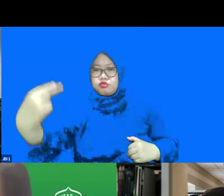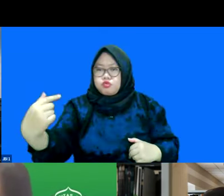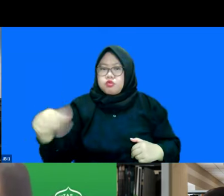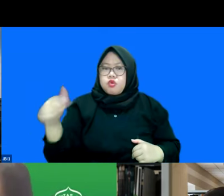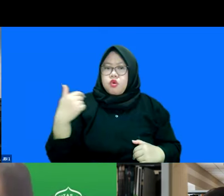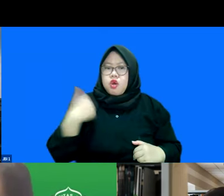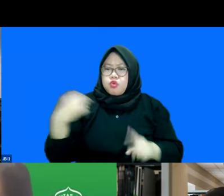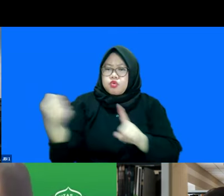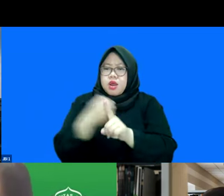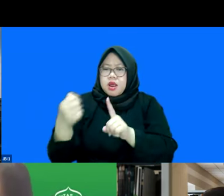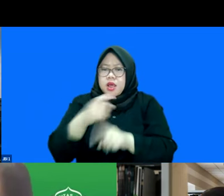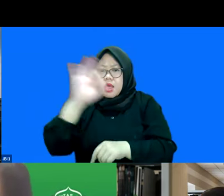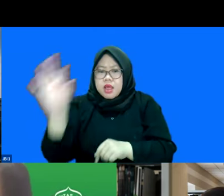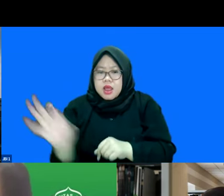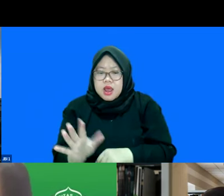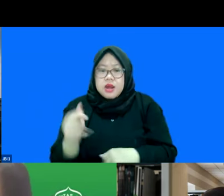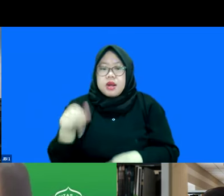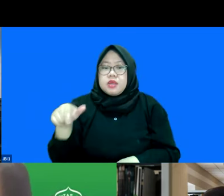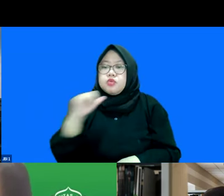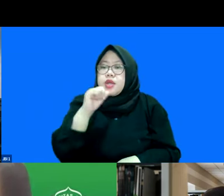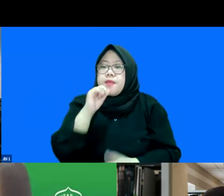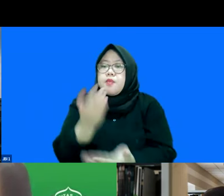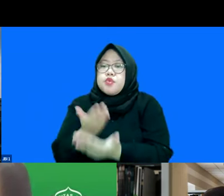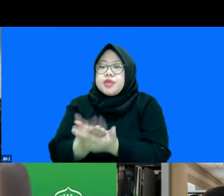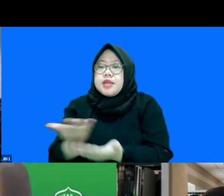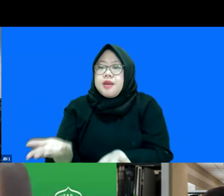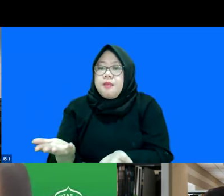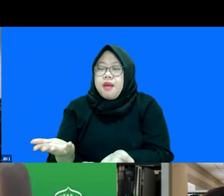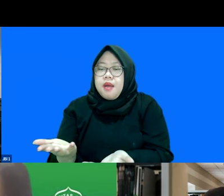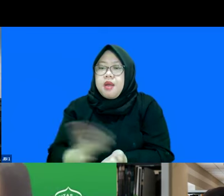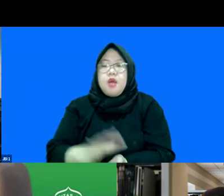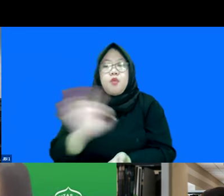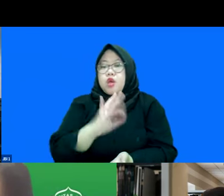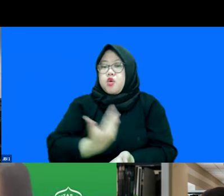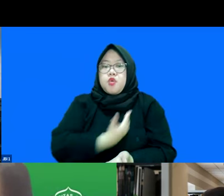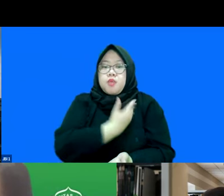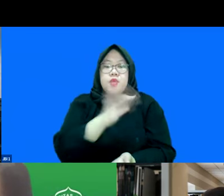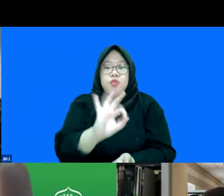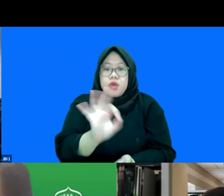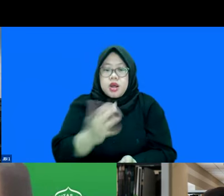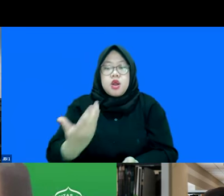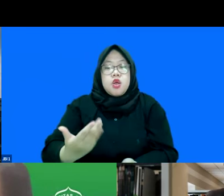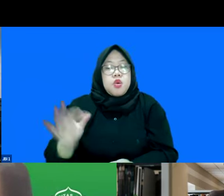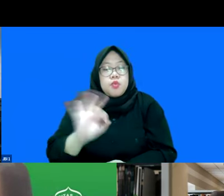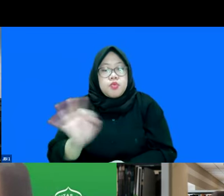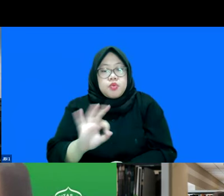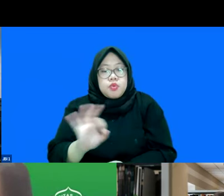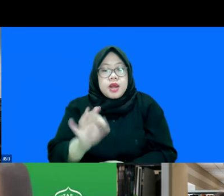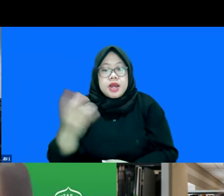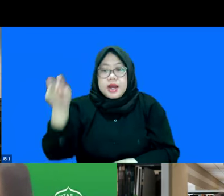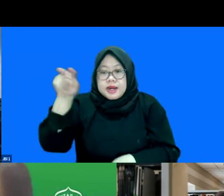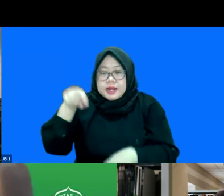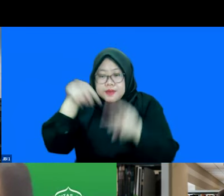dianiaya, disiksa segala macam, siapa yang harus membuktikan penganiayaan itu? Bukan korbannya, bukan si terperiksa, bukan si orang yang lagi